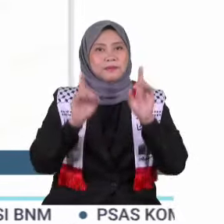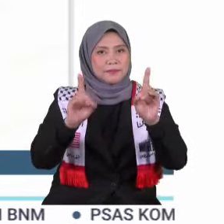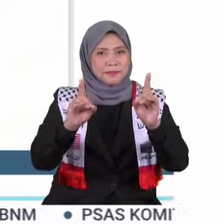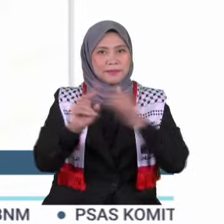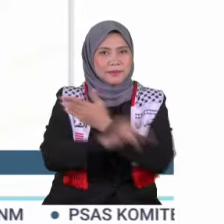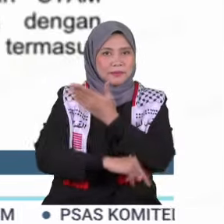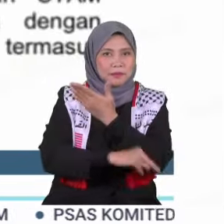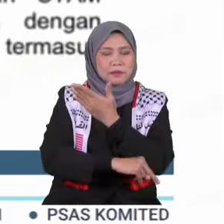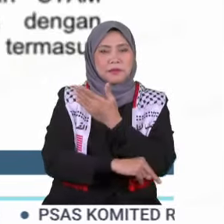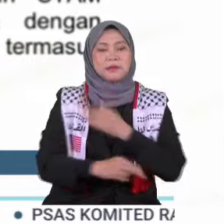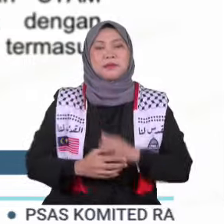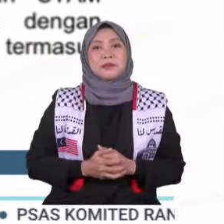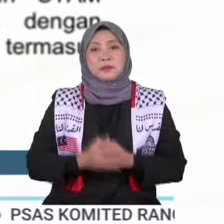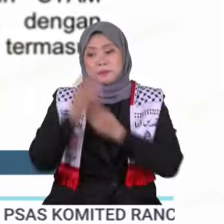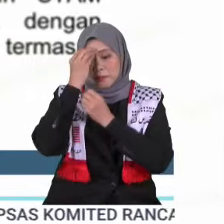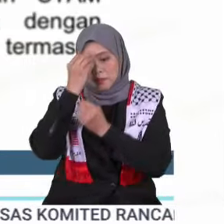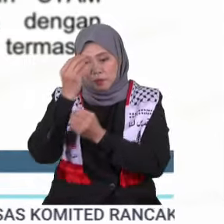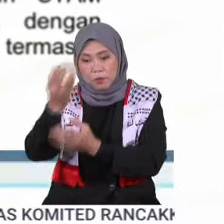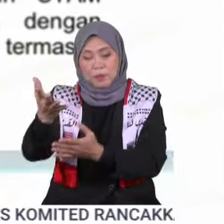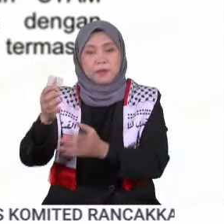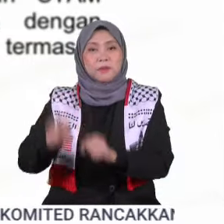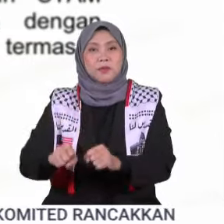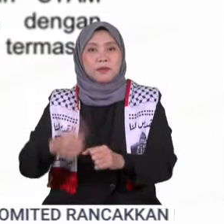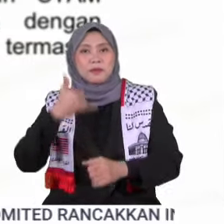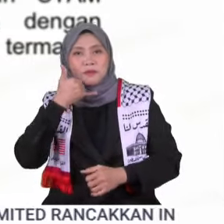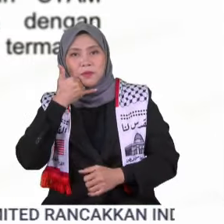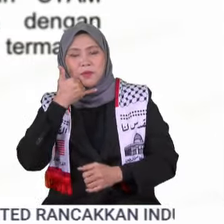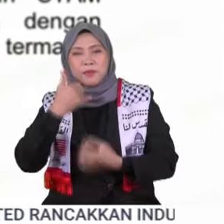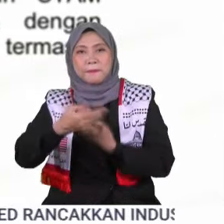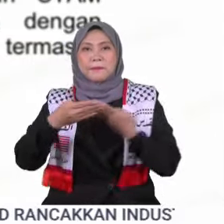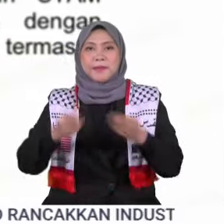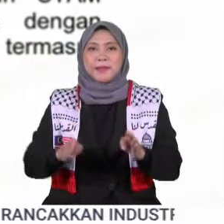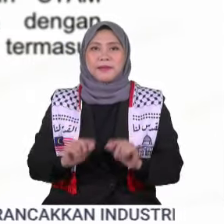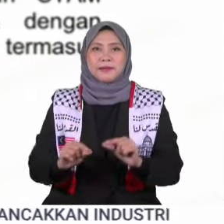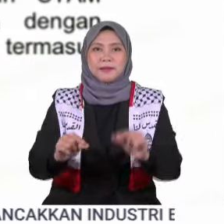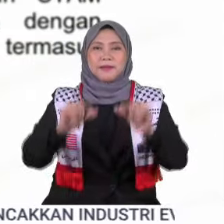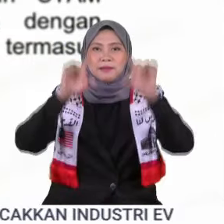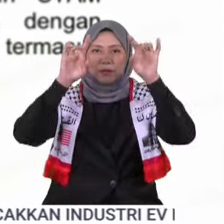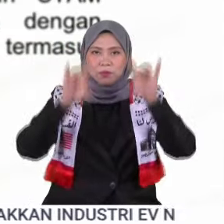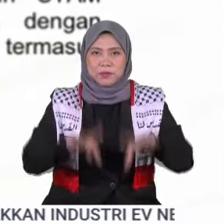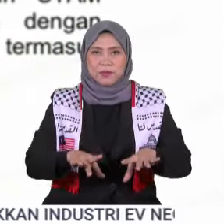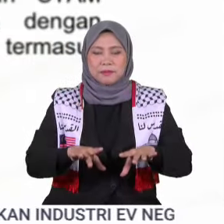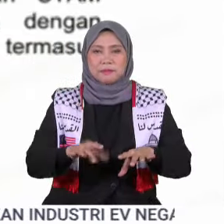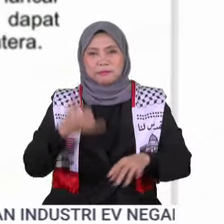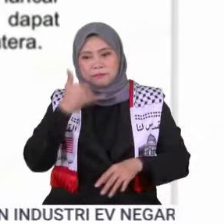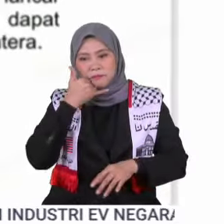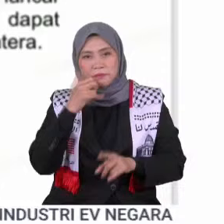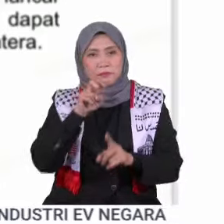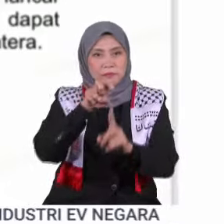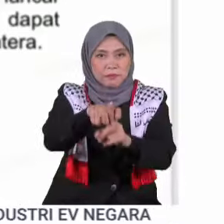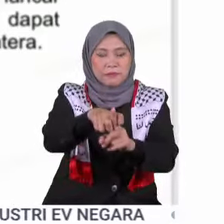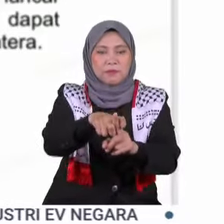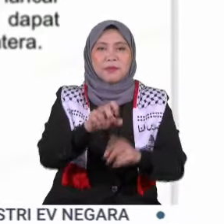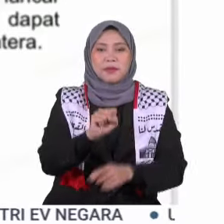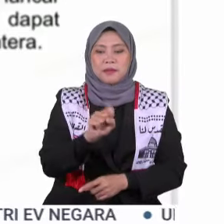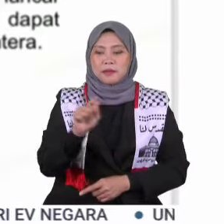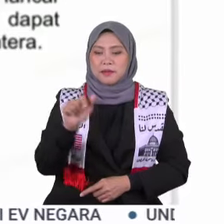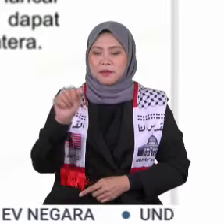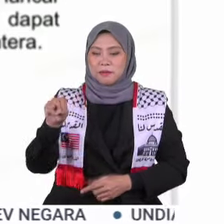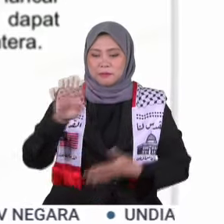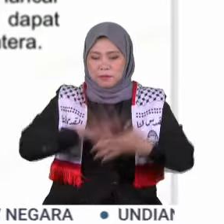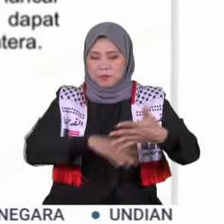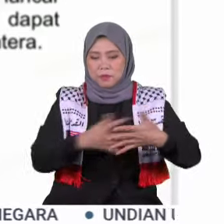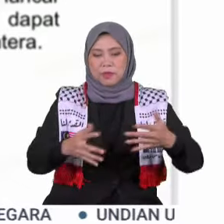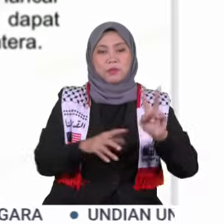Negeri pemakluman boleh dibuat dengan menghubungi talian bilik gerakan peperiksaan pemeriksaan ST di jadual berlangsung